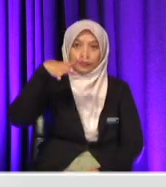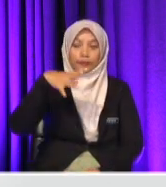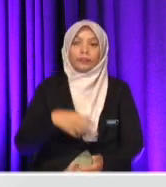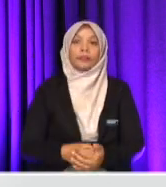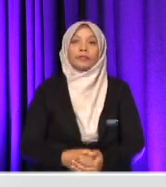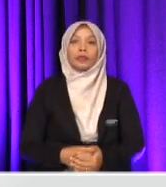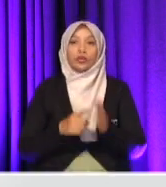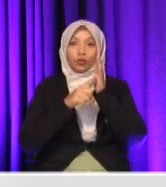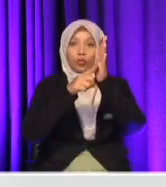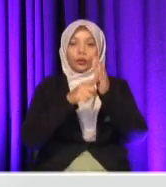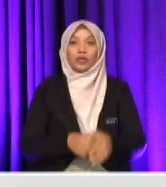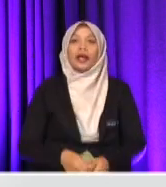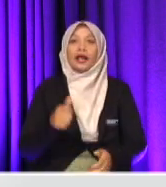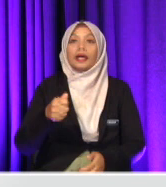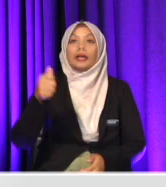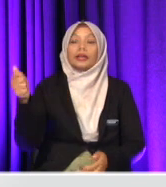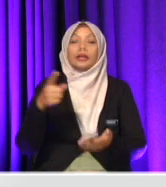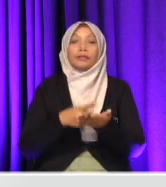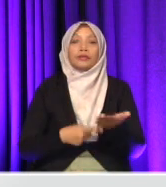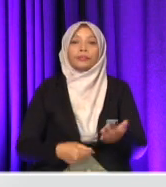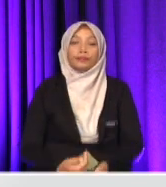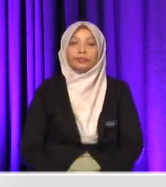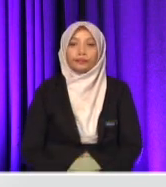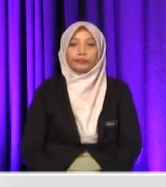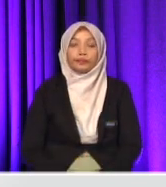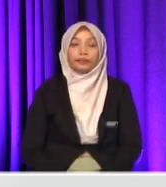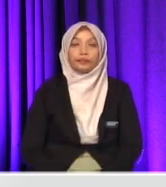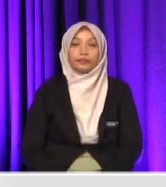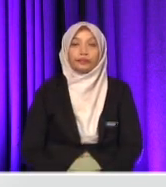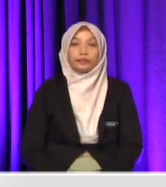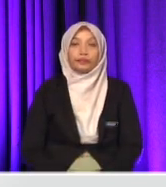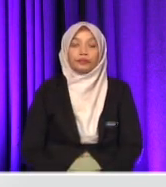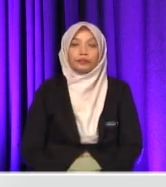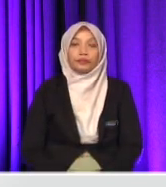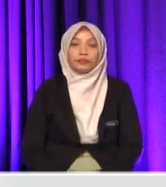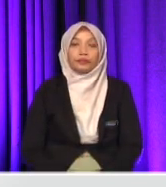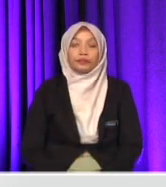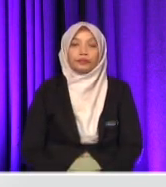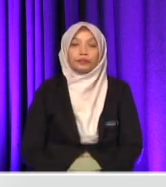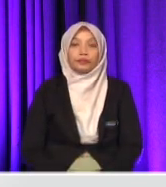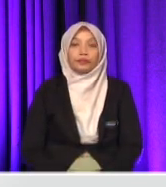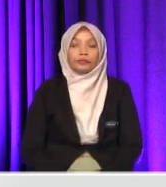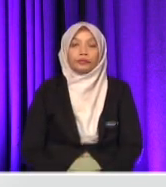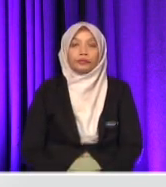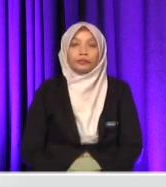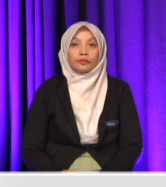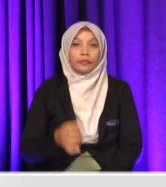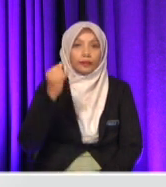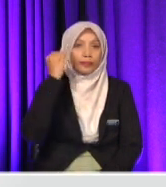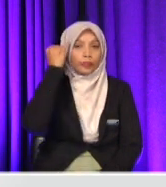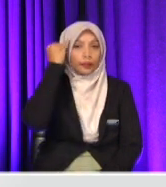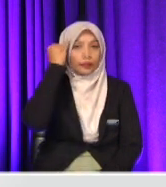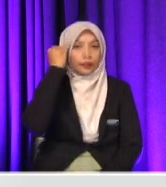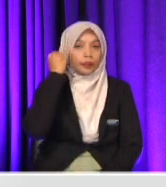ni? Siapa nak jawab ya? Siapa nama alat? Apa nama alat? Apa nama alat? Iman. Okey, Baik, Iman. Iman. Okey. Okey, Iman. Apa nama